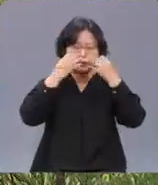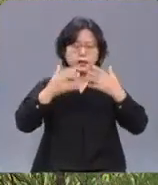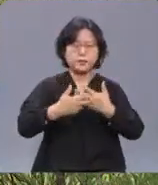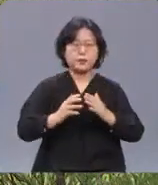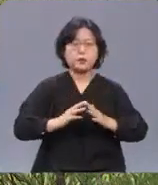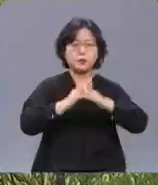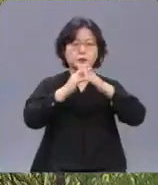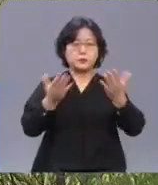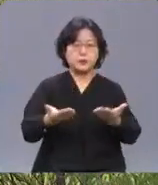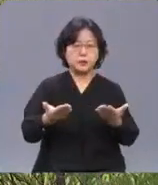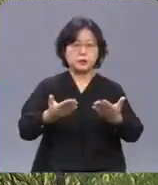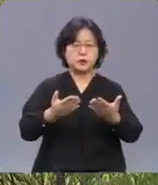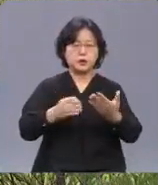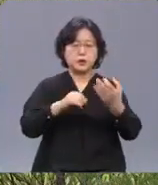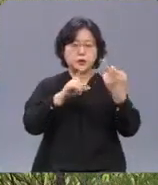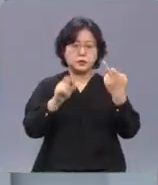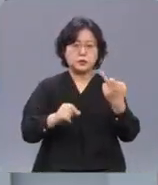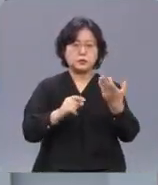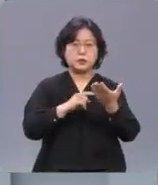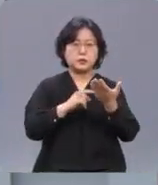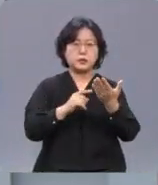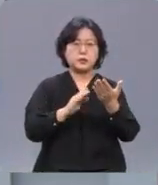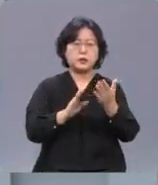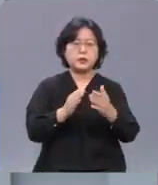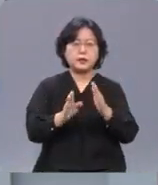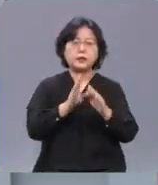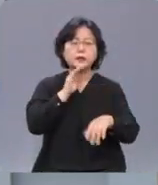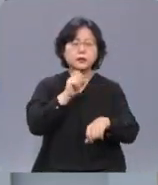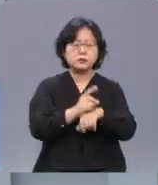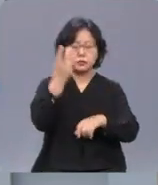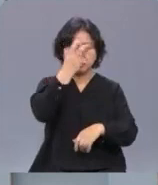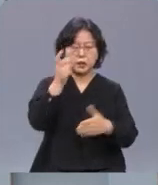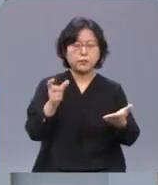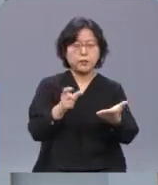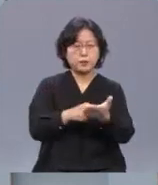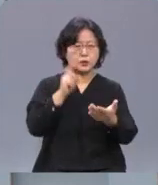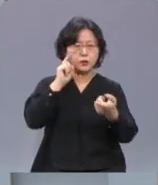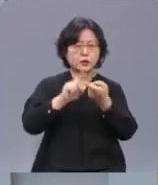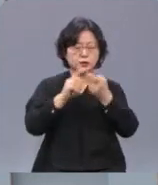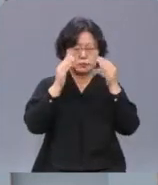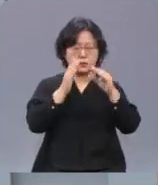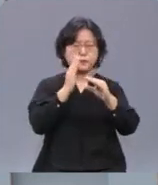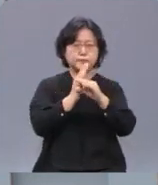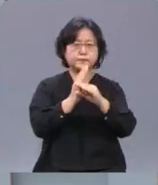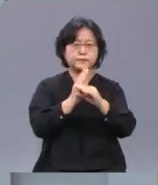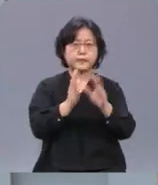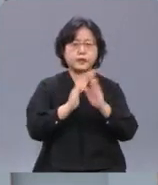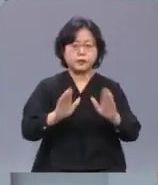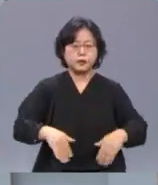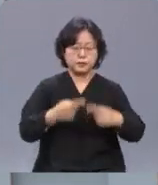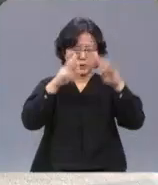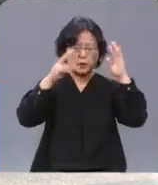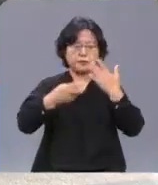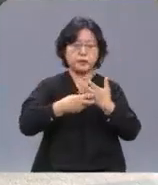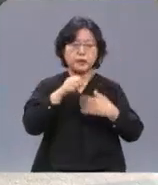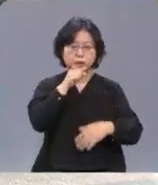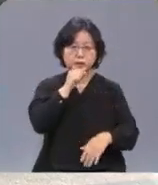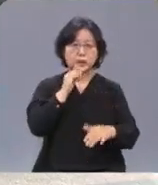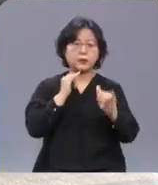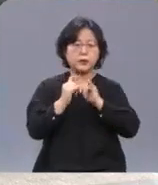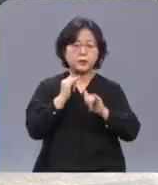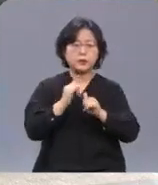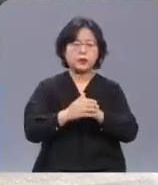사업이 다음 달 발표될 예타 조사 대상에 포함될지 관심입니다. 전남대병원은 어제